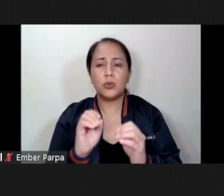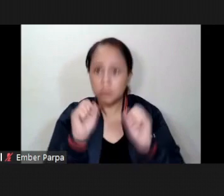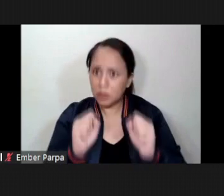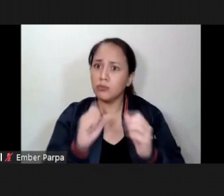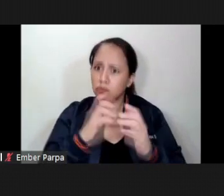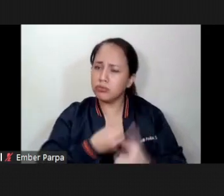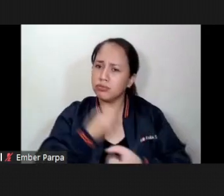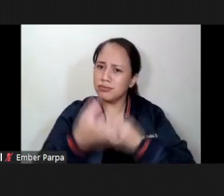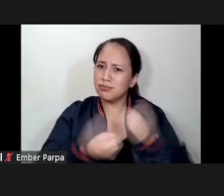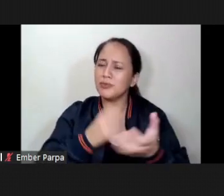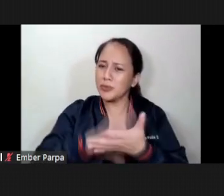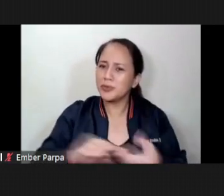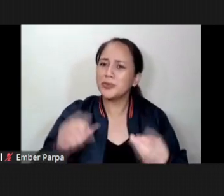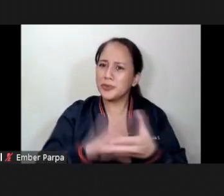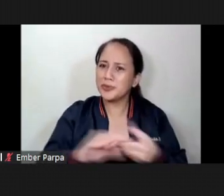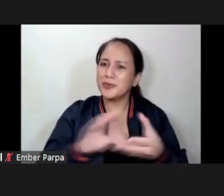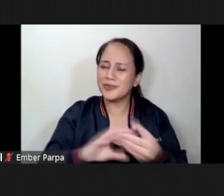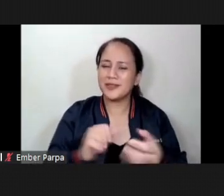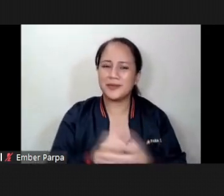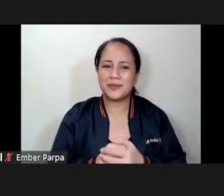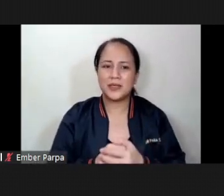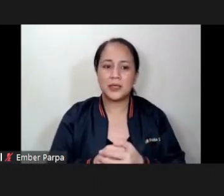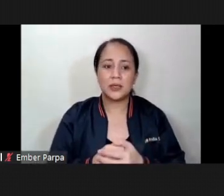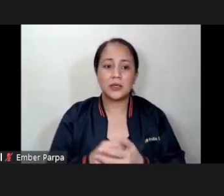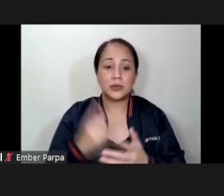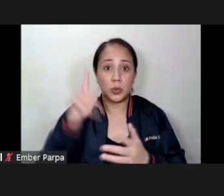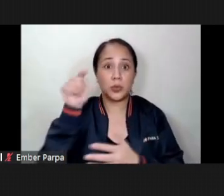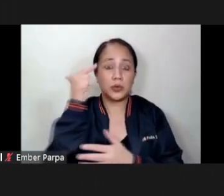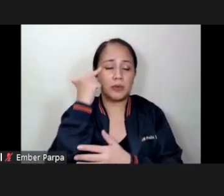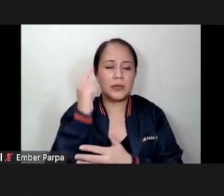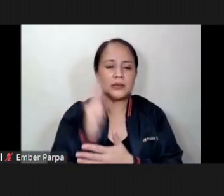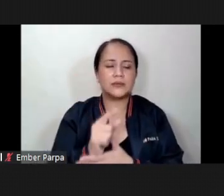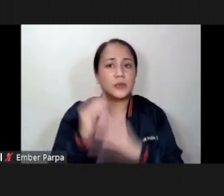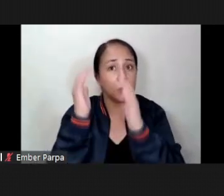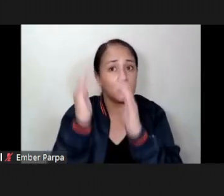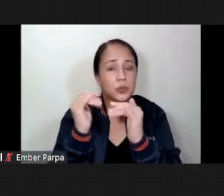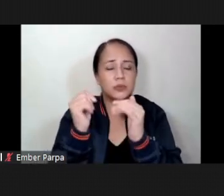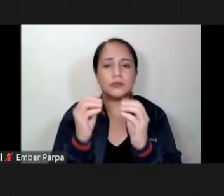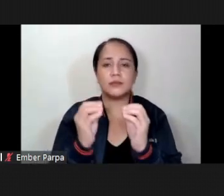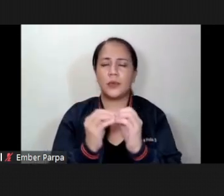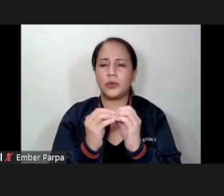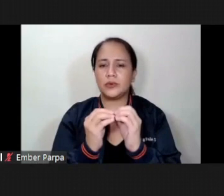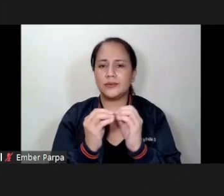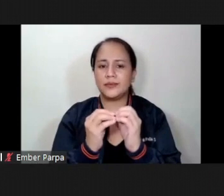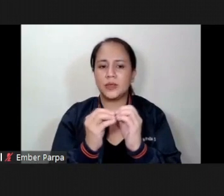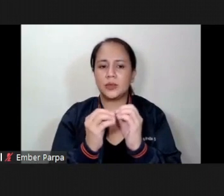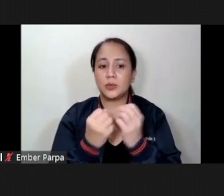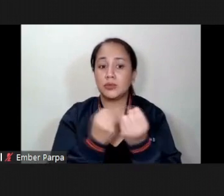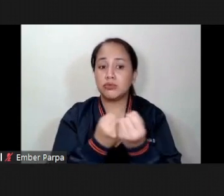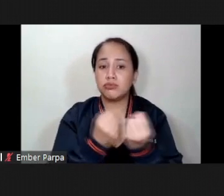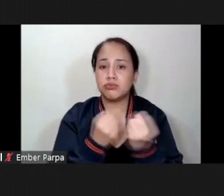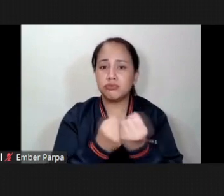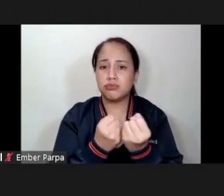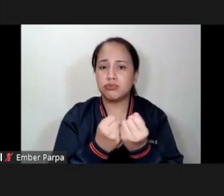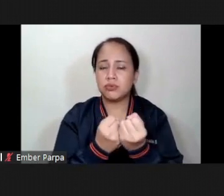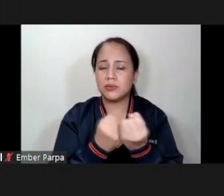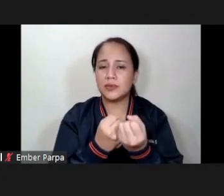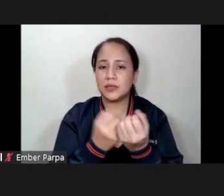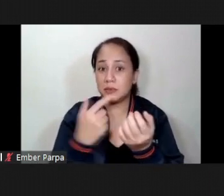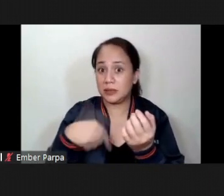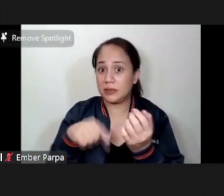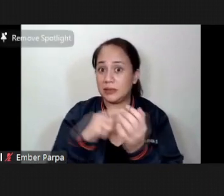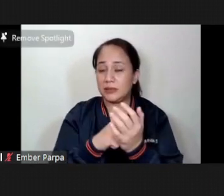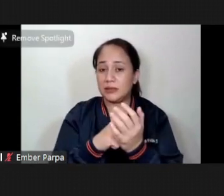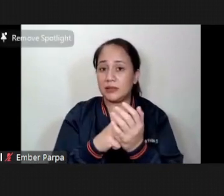bitaw gid kag tarong. Yes, sa government naman po, sana mas maging yung support po nila sa mga ganitong plano